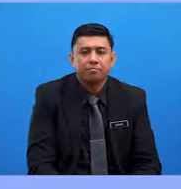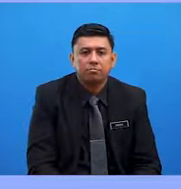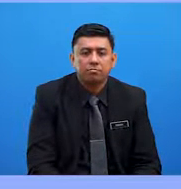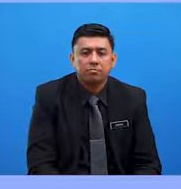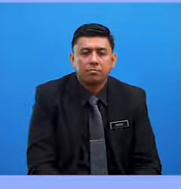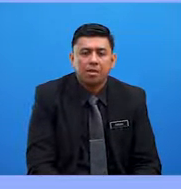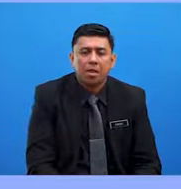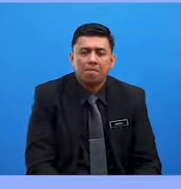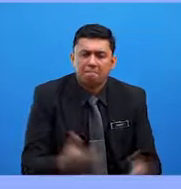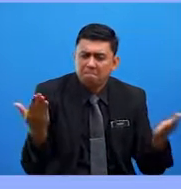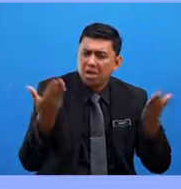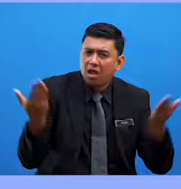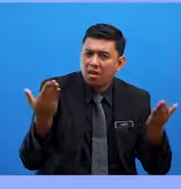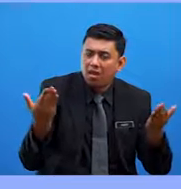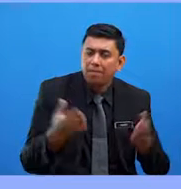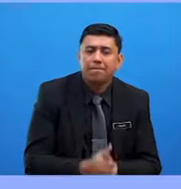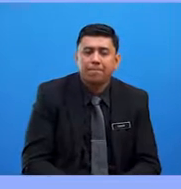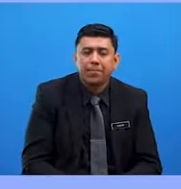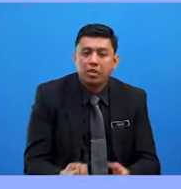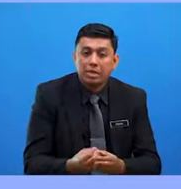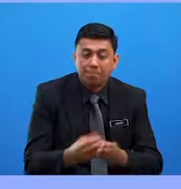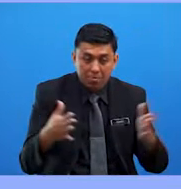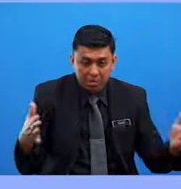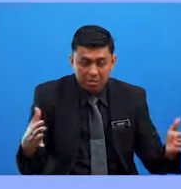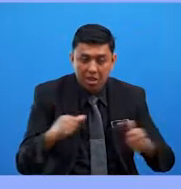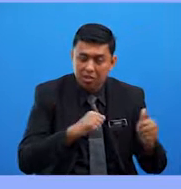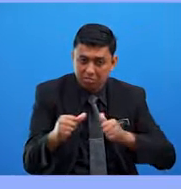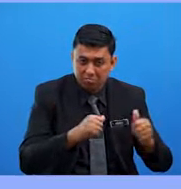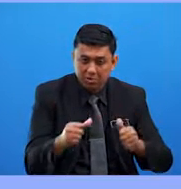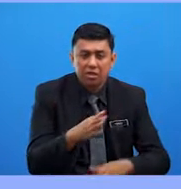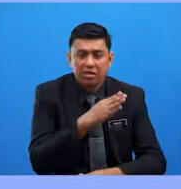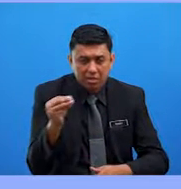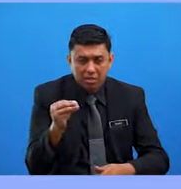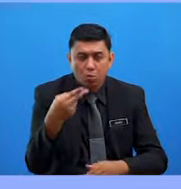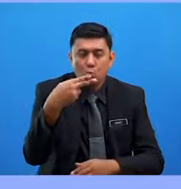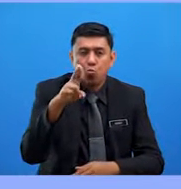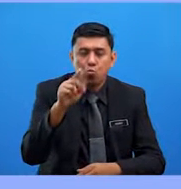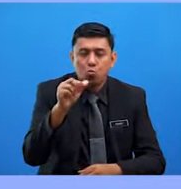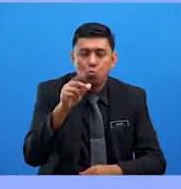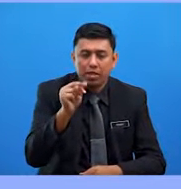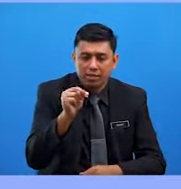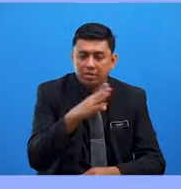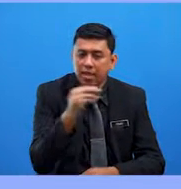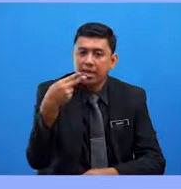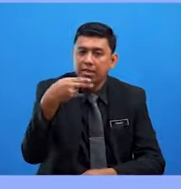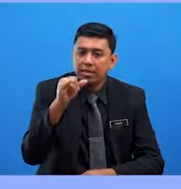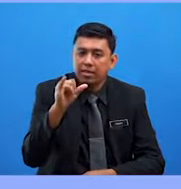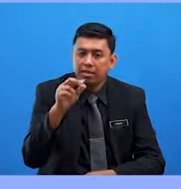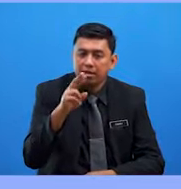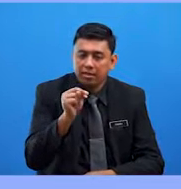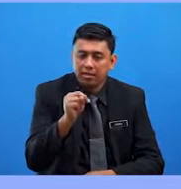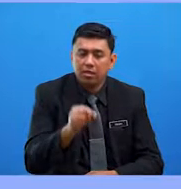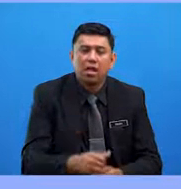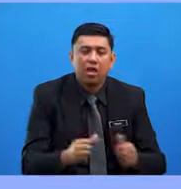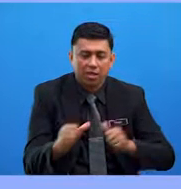perniagaan menggalakkan pertumbuhan aktiviti huluan dan hiliran. Contohnya,